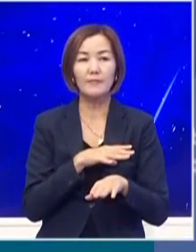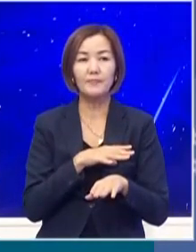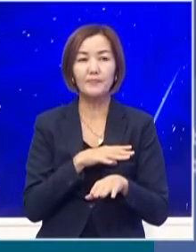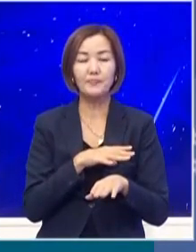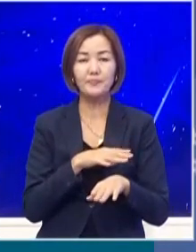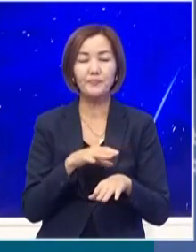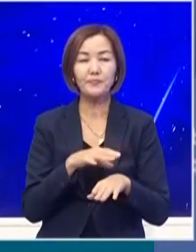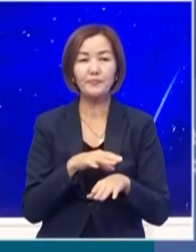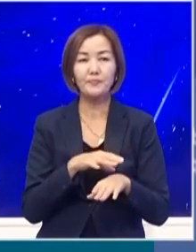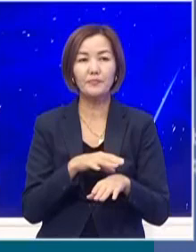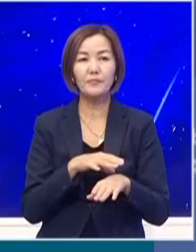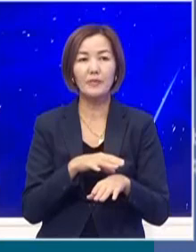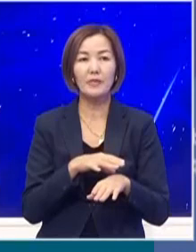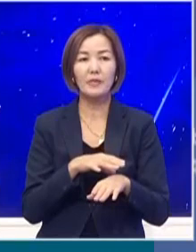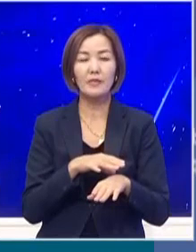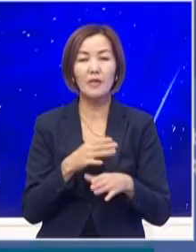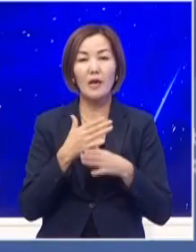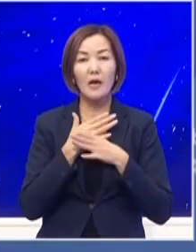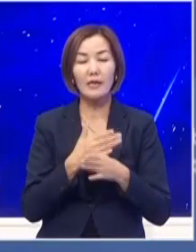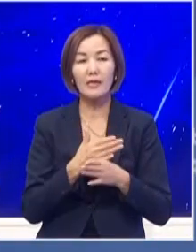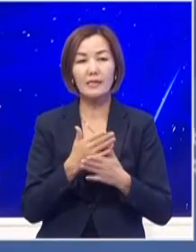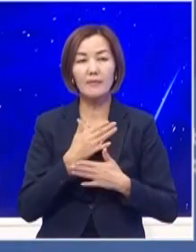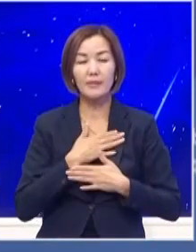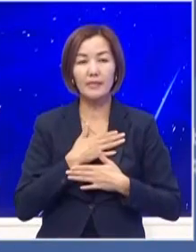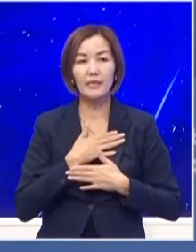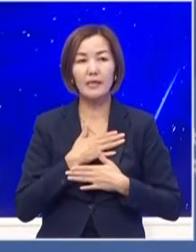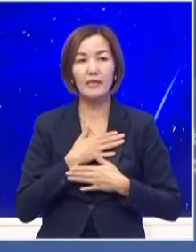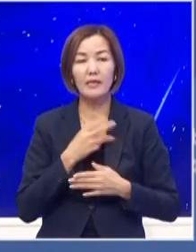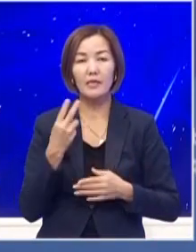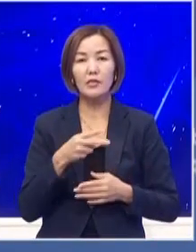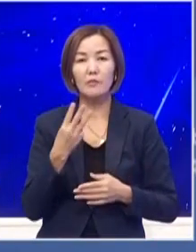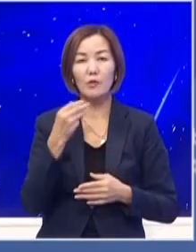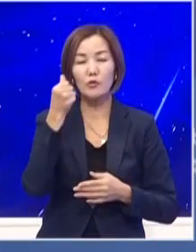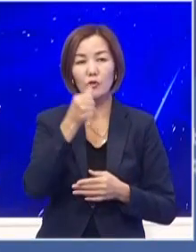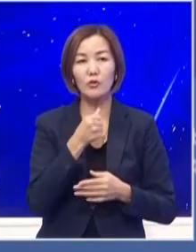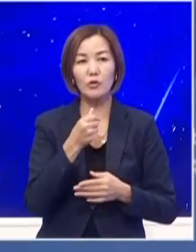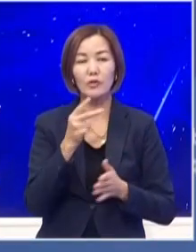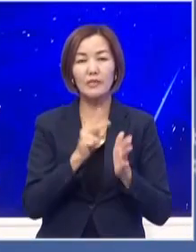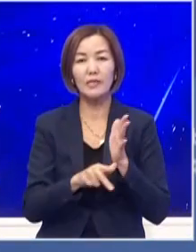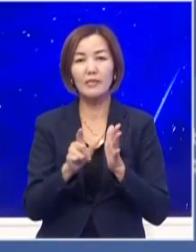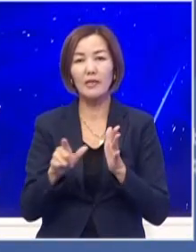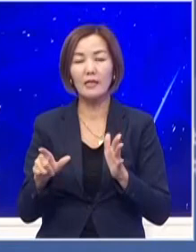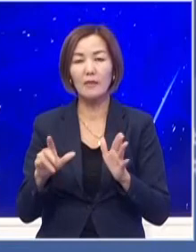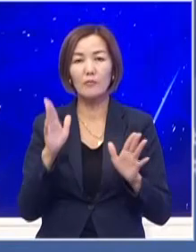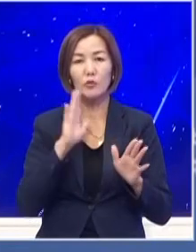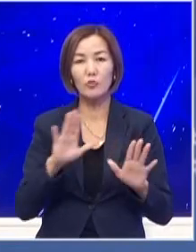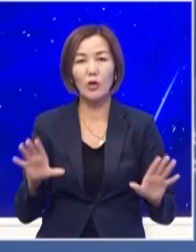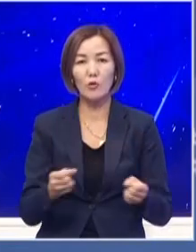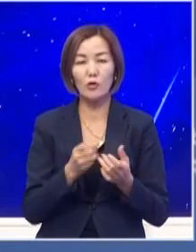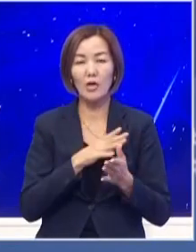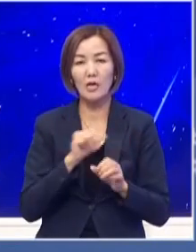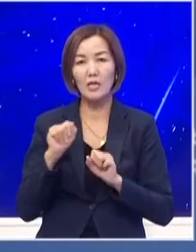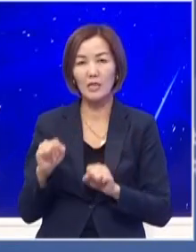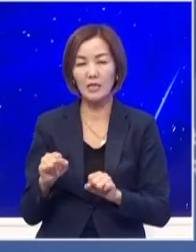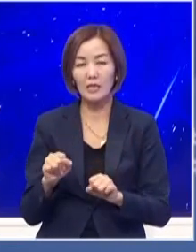рейдті өткізу шараларының арқасында бізде биыл 2023 жыл 80 адам судан құтқарылды. Енді бұлай атап өтетін